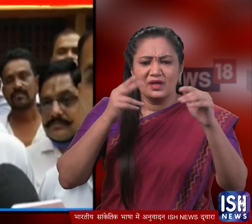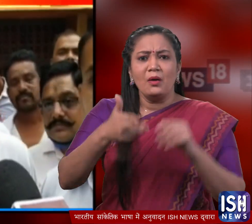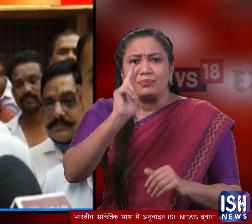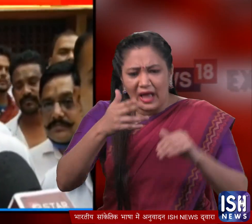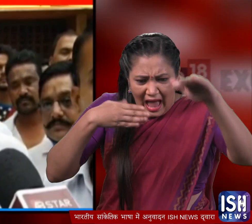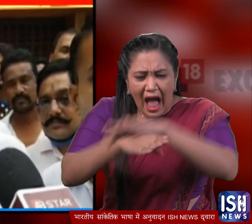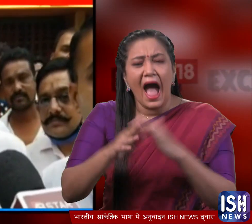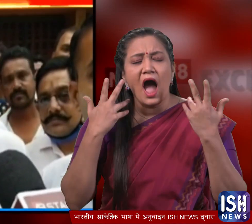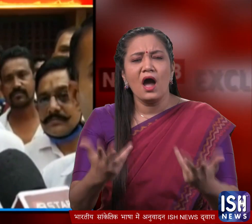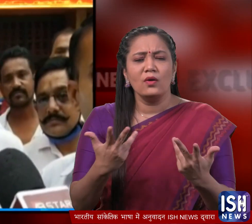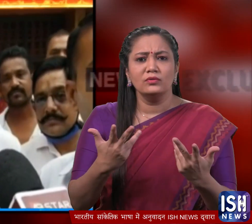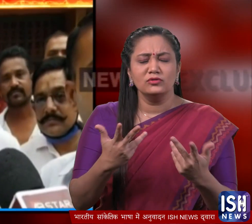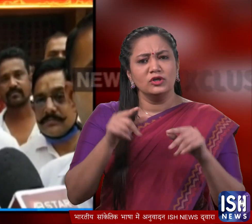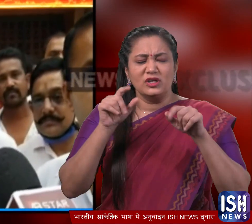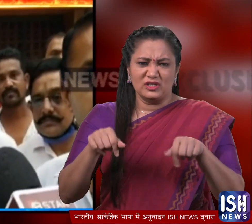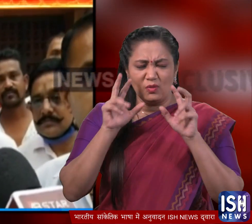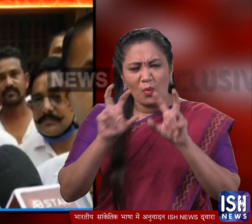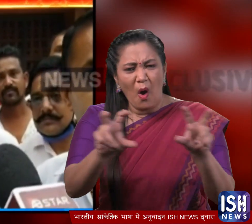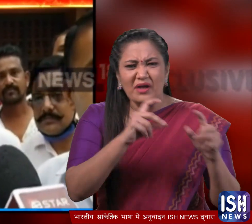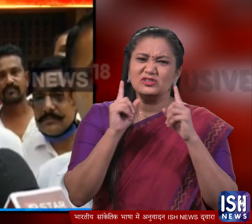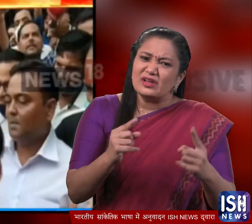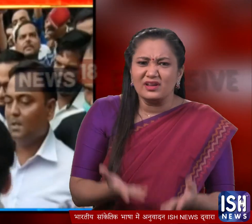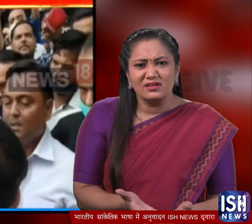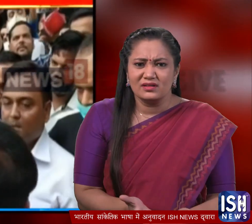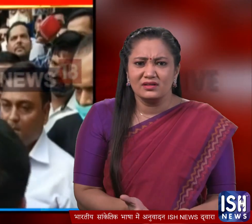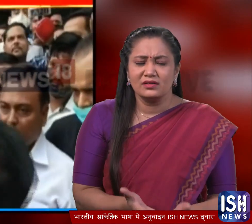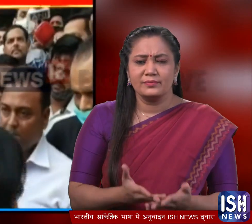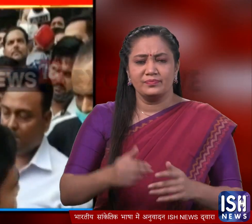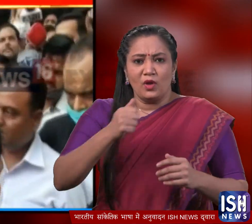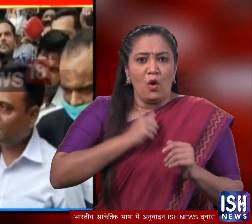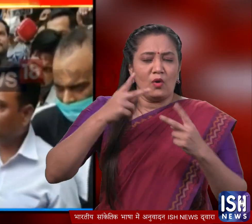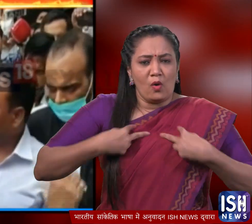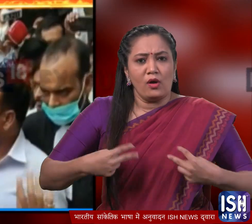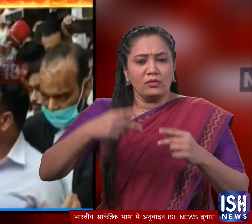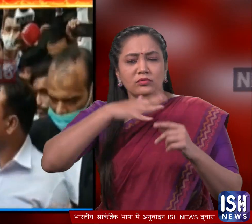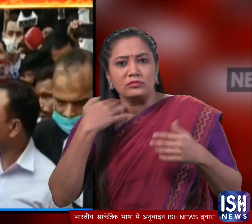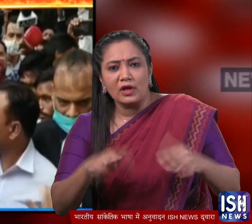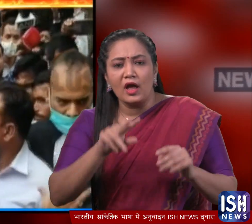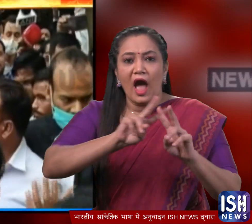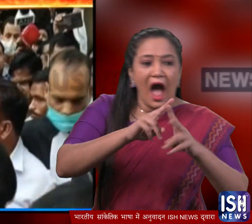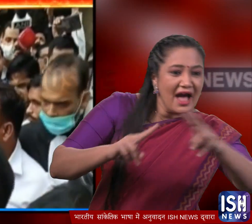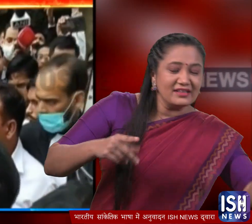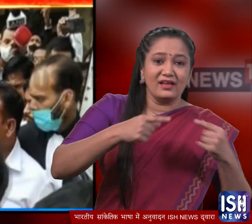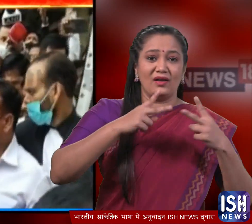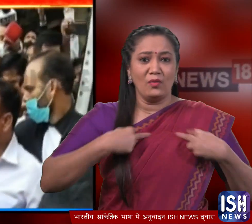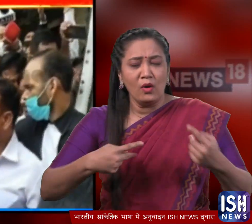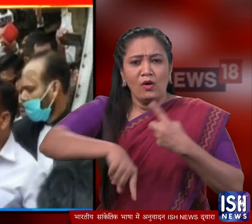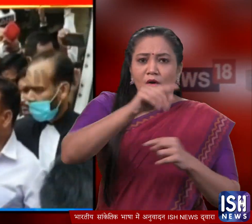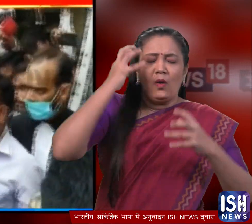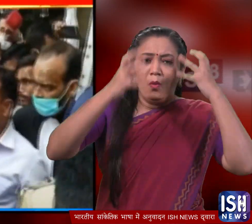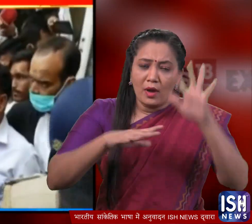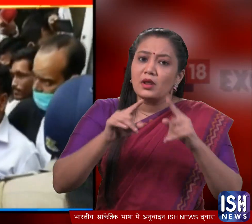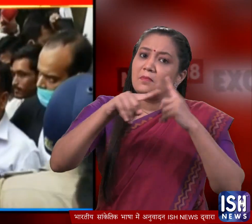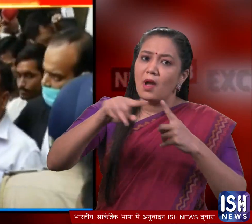वगैरह कैसे आ गया हाई सिक्योरिटी जोन में अंदर? अपने साथी की मौत से कोर्ट परिसर में मौजूद वकील हैरान तो दिखे